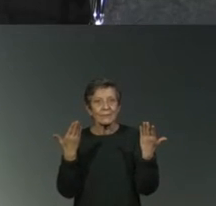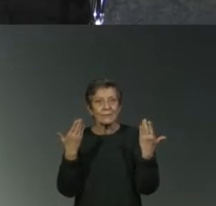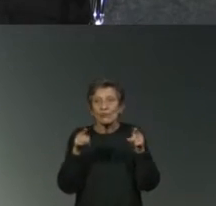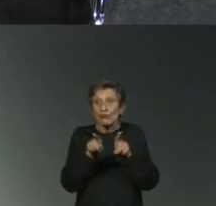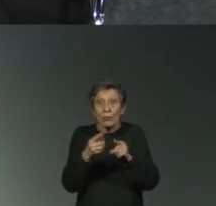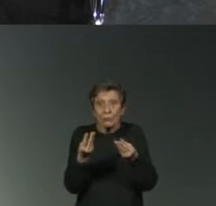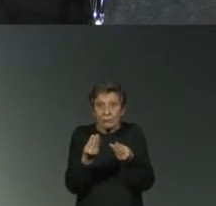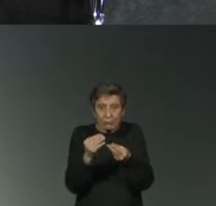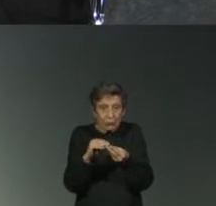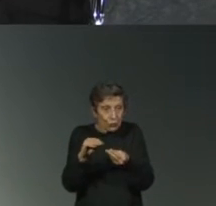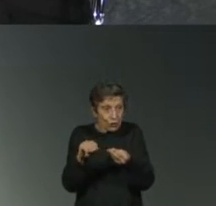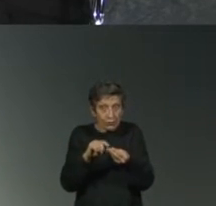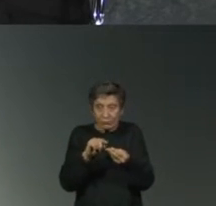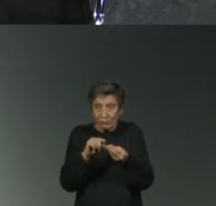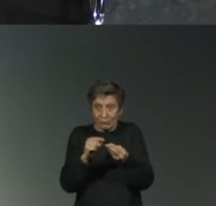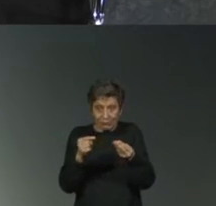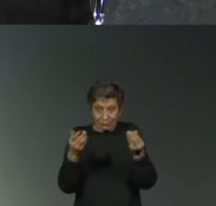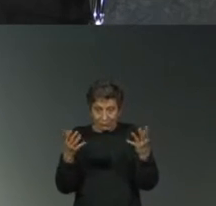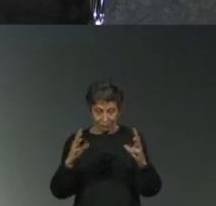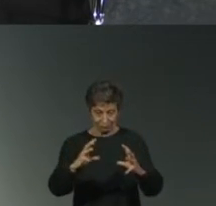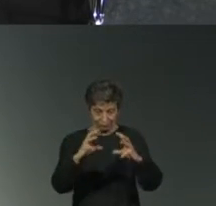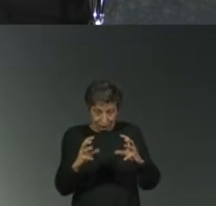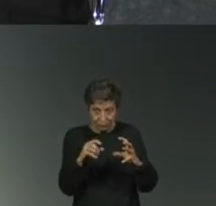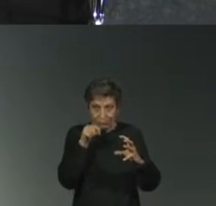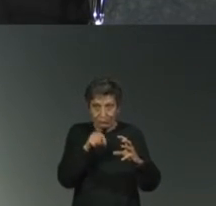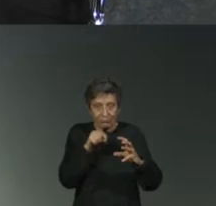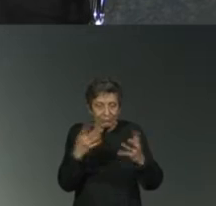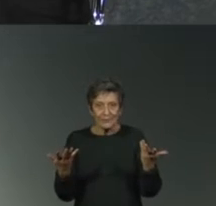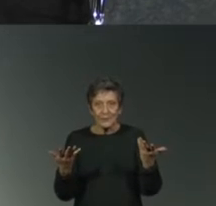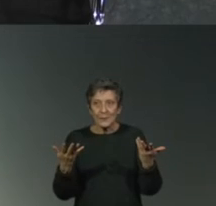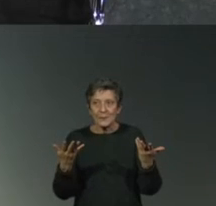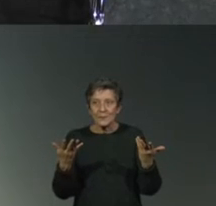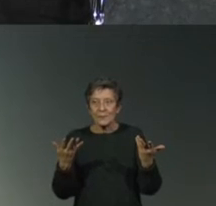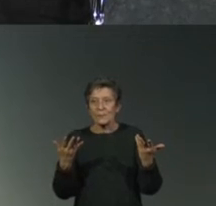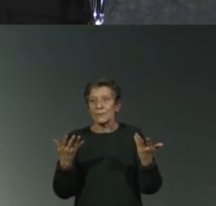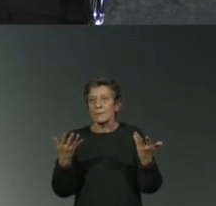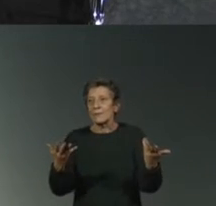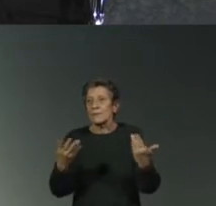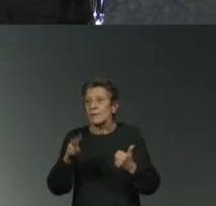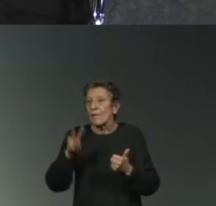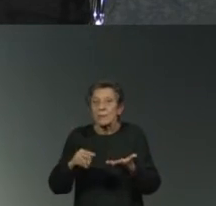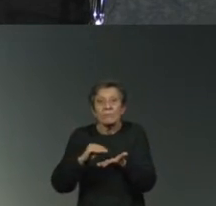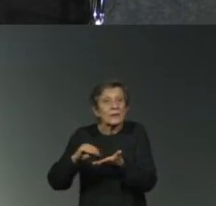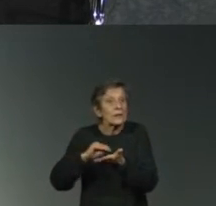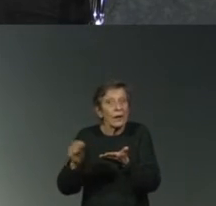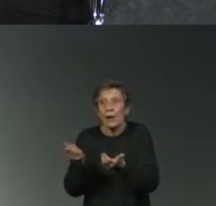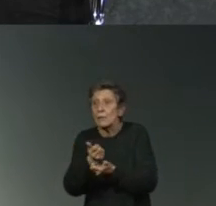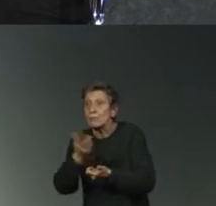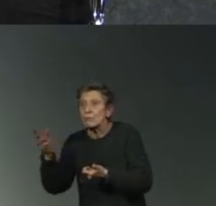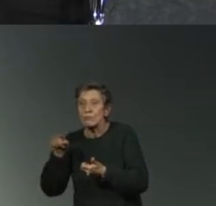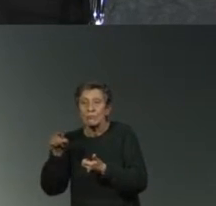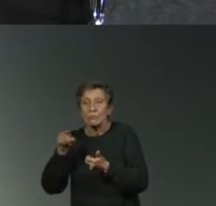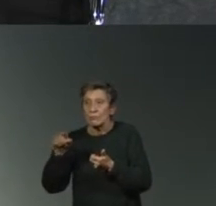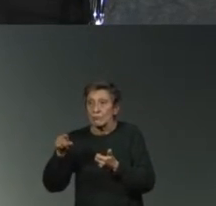d'objet clos sur lui-même. C'est-à-dire qu'à l'inverse de beaucoup d'écrivains qui ouvre